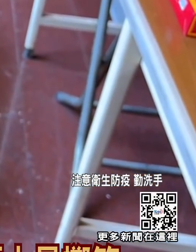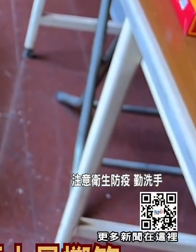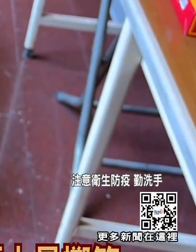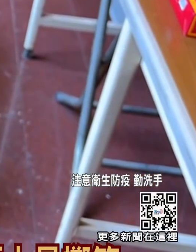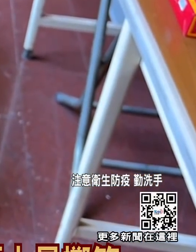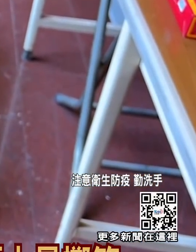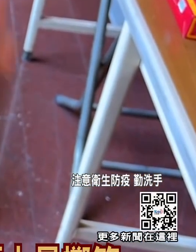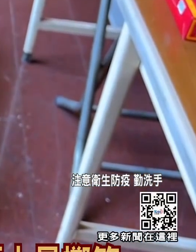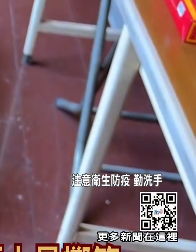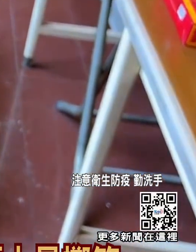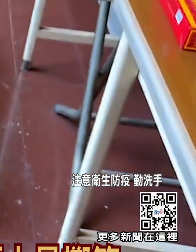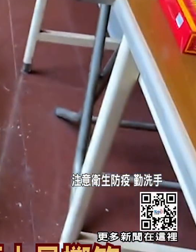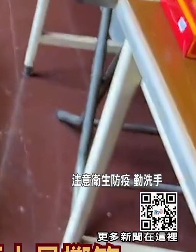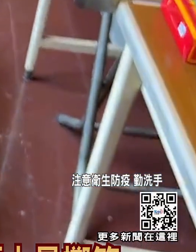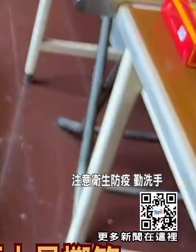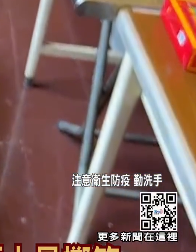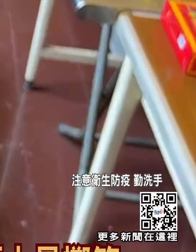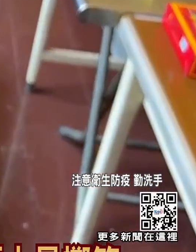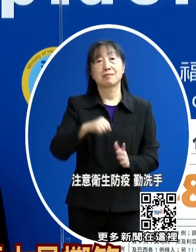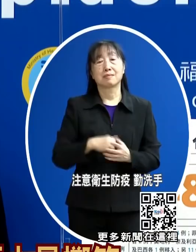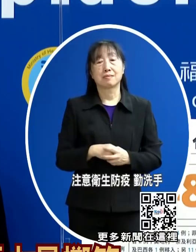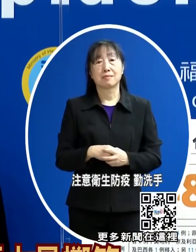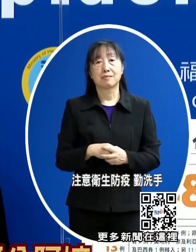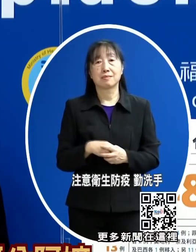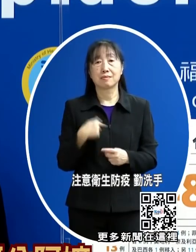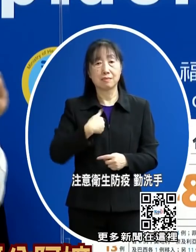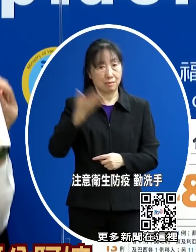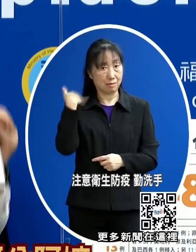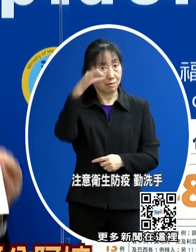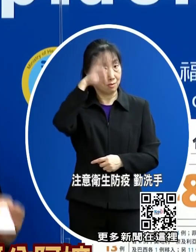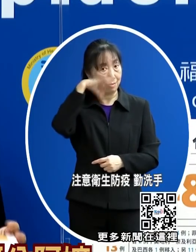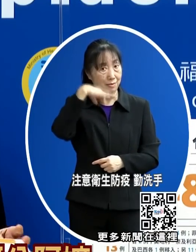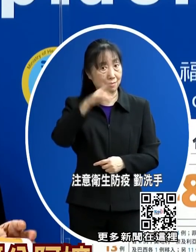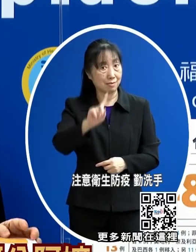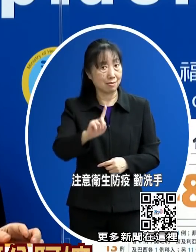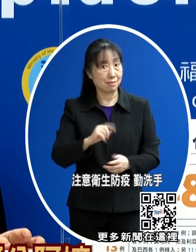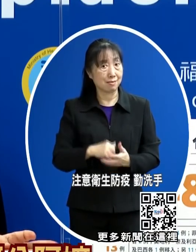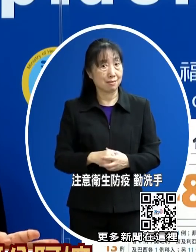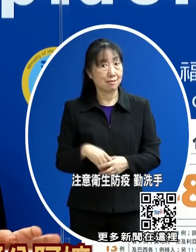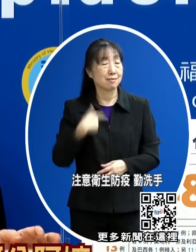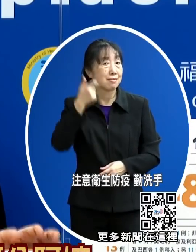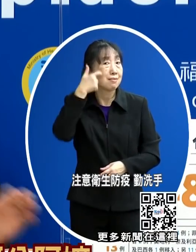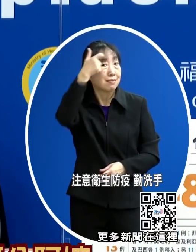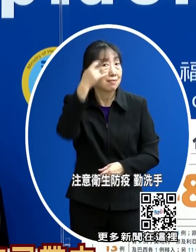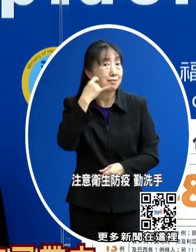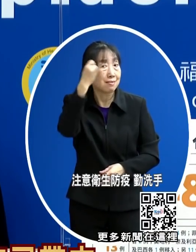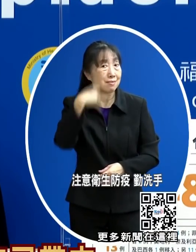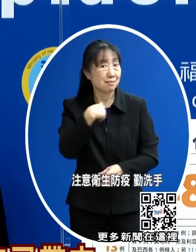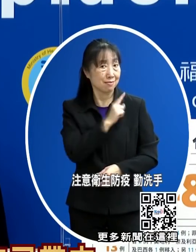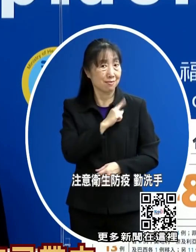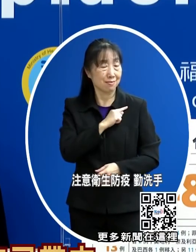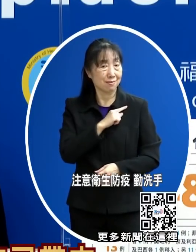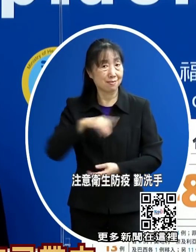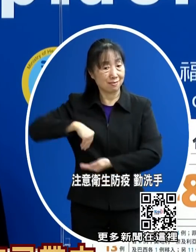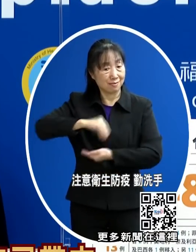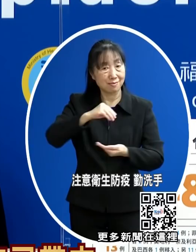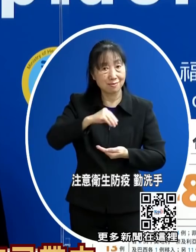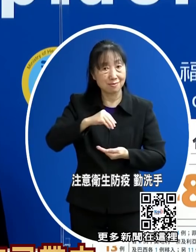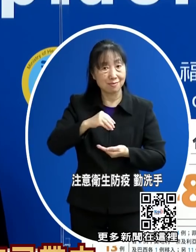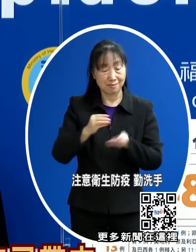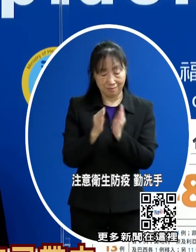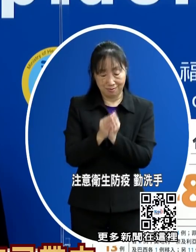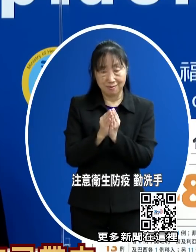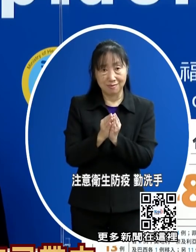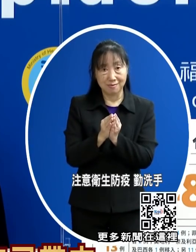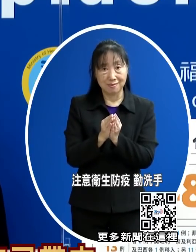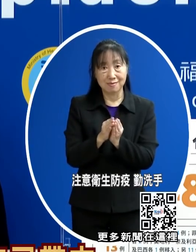不要让参拜人员卦杯。我曾经看过，啊，我们阿公阿嬷自己带他